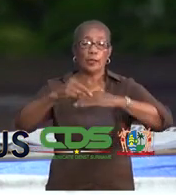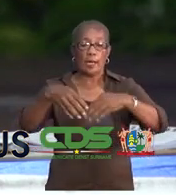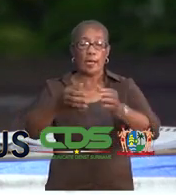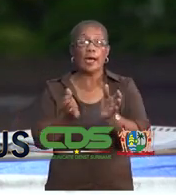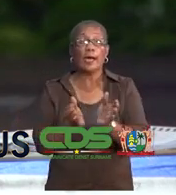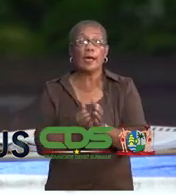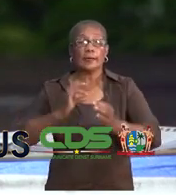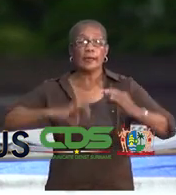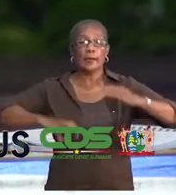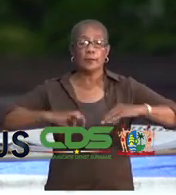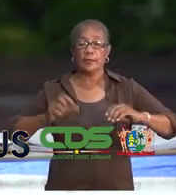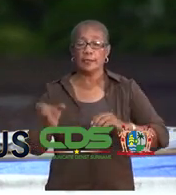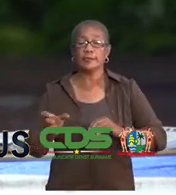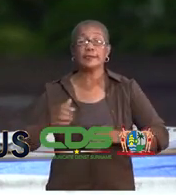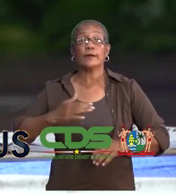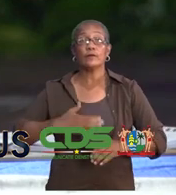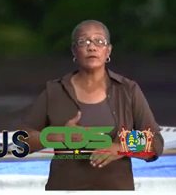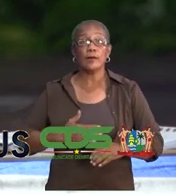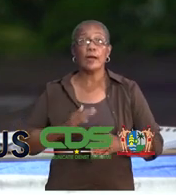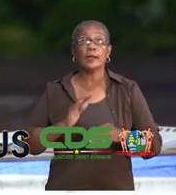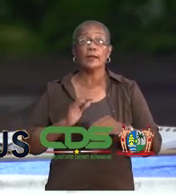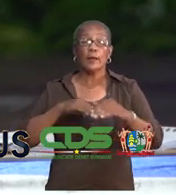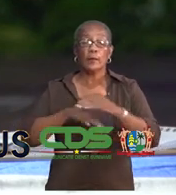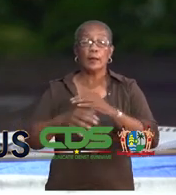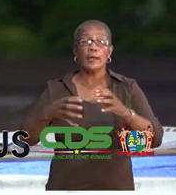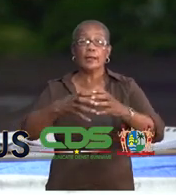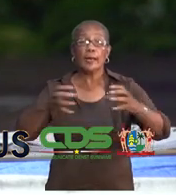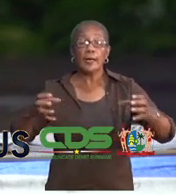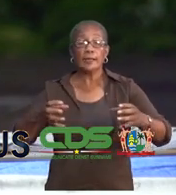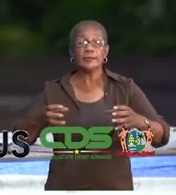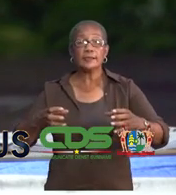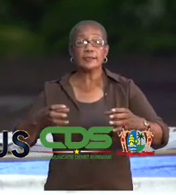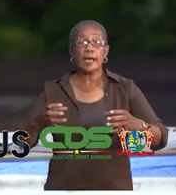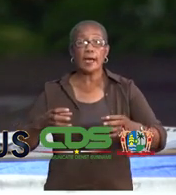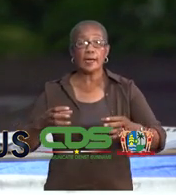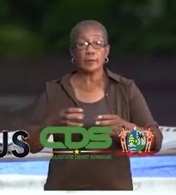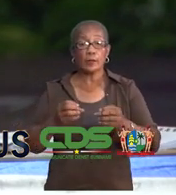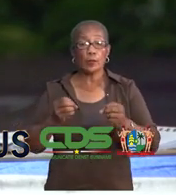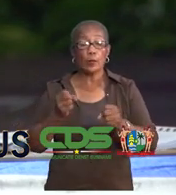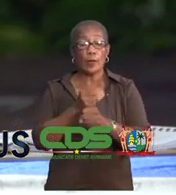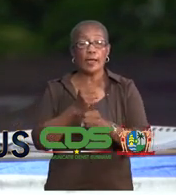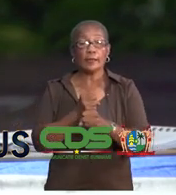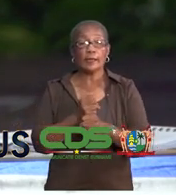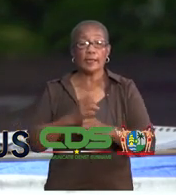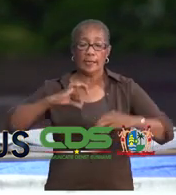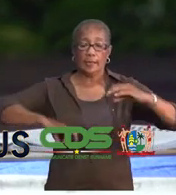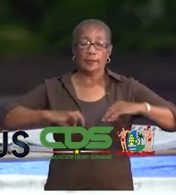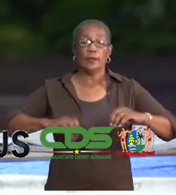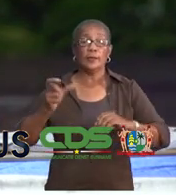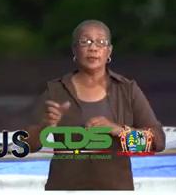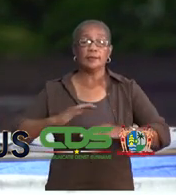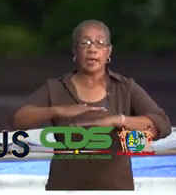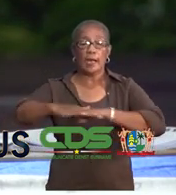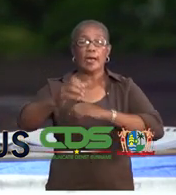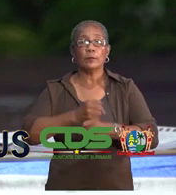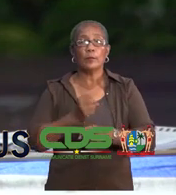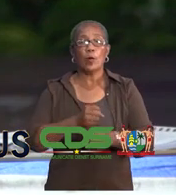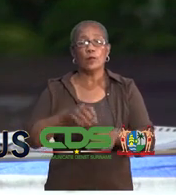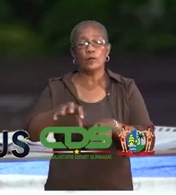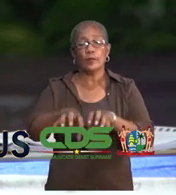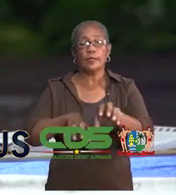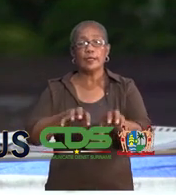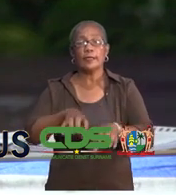minister van Binnenlandse Zaken, International Business, Internationale Samenwerking, de minister van Landbouw, Veeteelt en